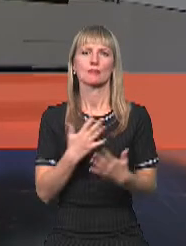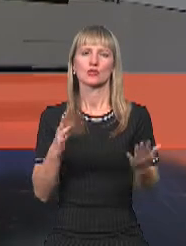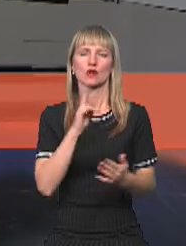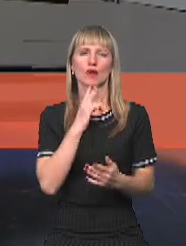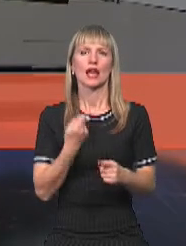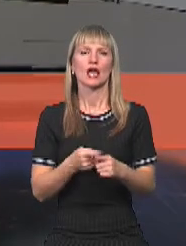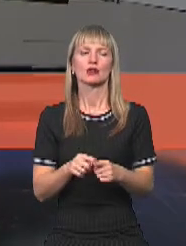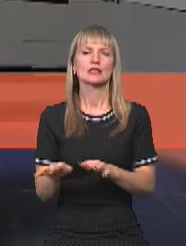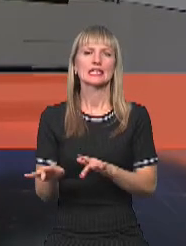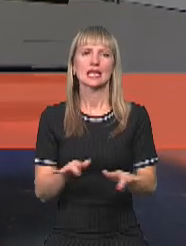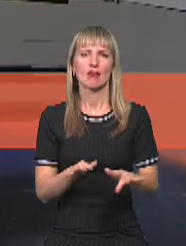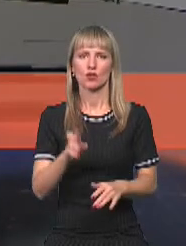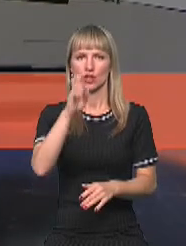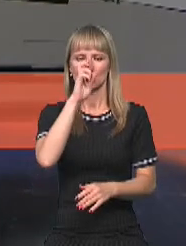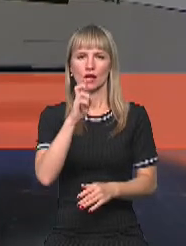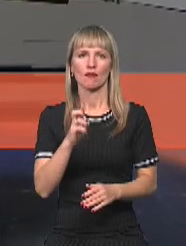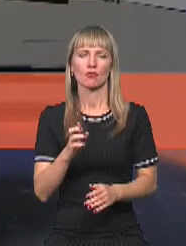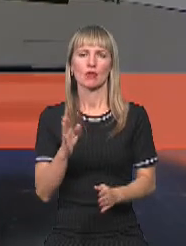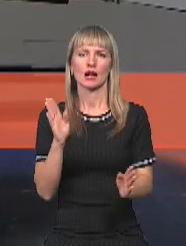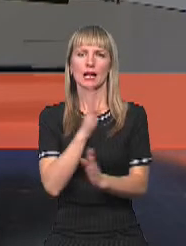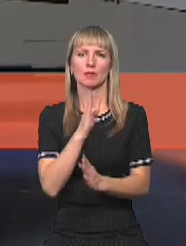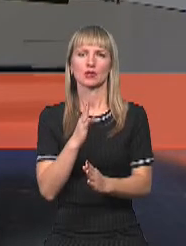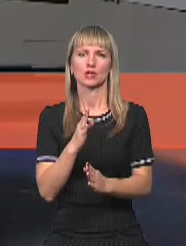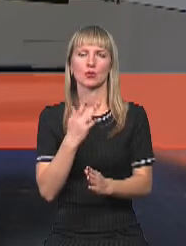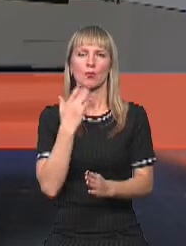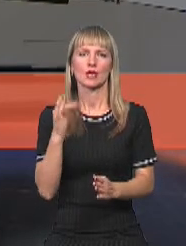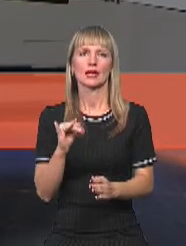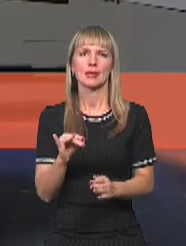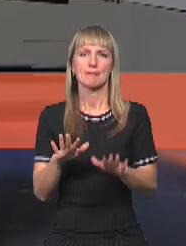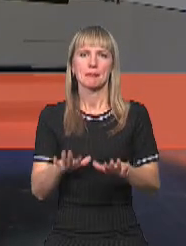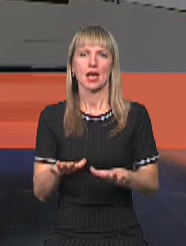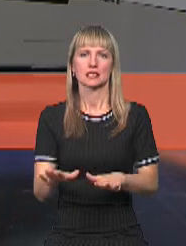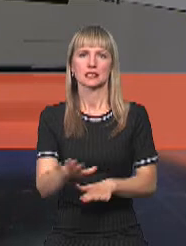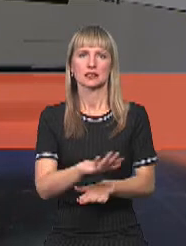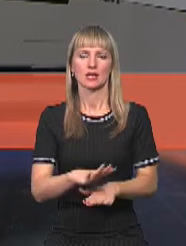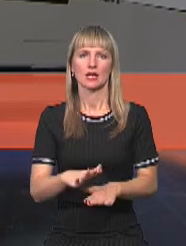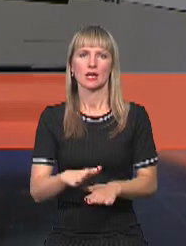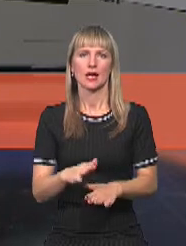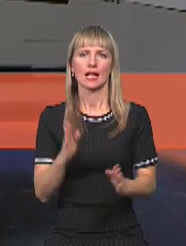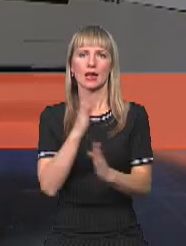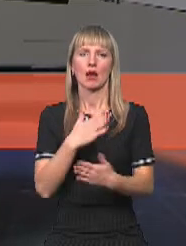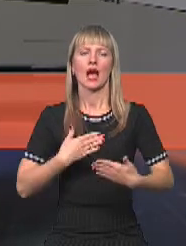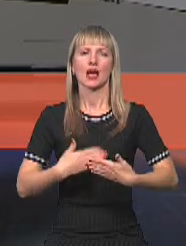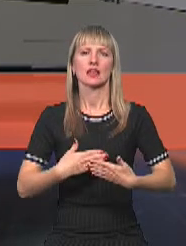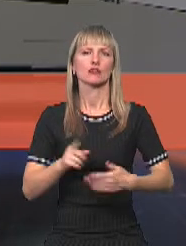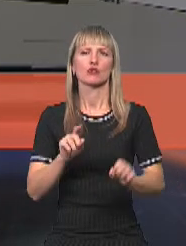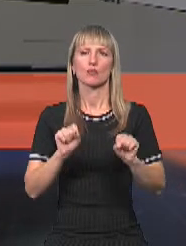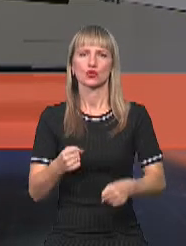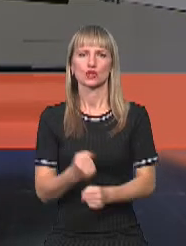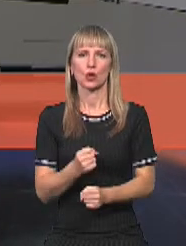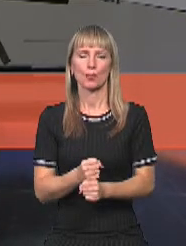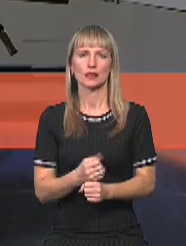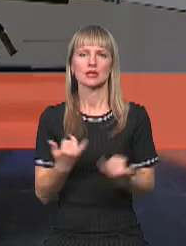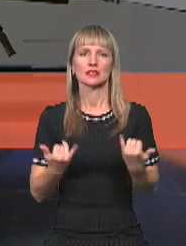оцю дієву державну кліматичну політику і локальний кліматичний активізм, що він може робити. Давайте